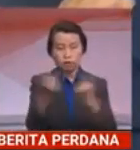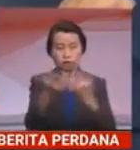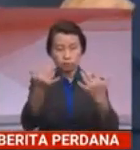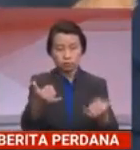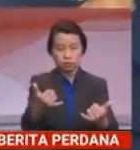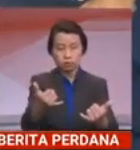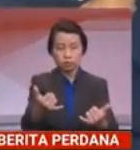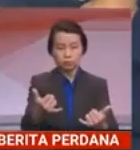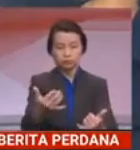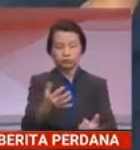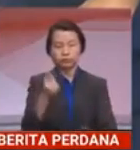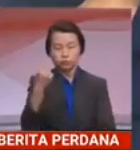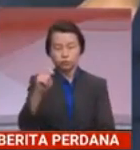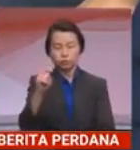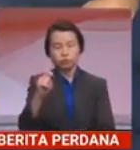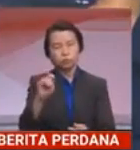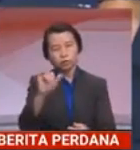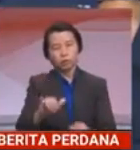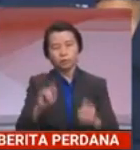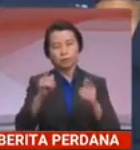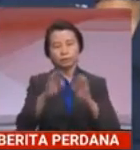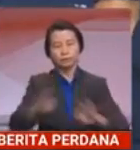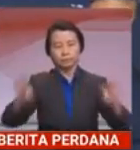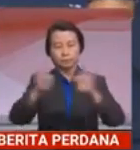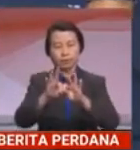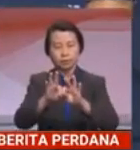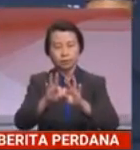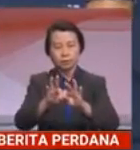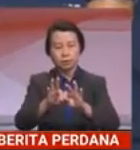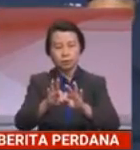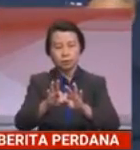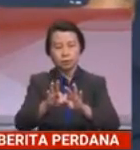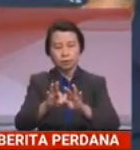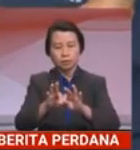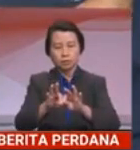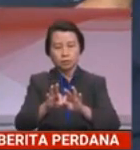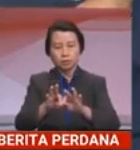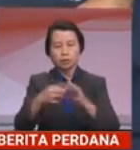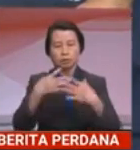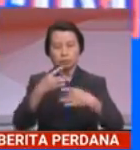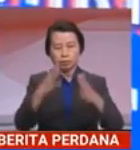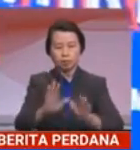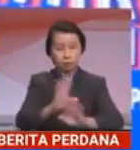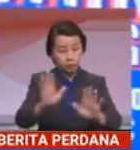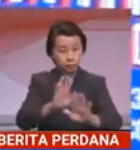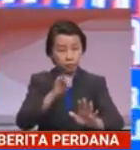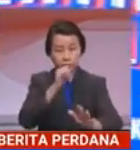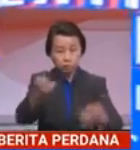pada sekarang ni. Cuma yang pentingnya gimmick ke tak gimmick, kami harap peminat jangan tak datang.